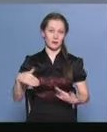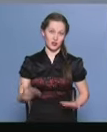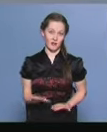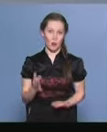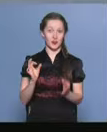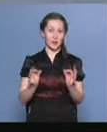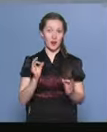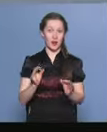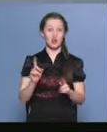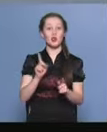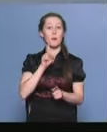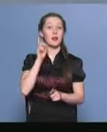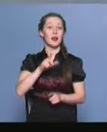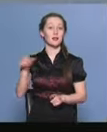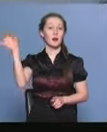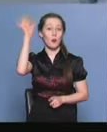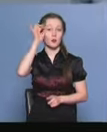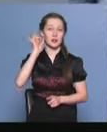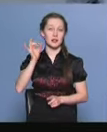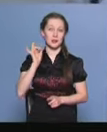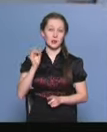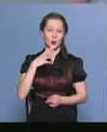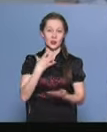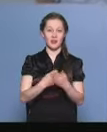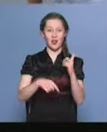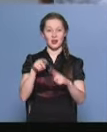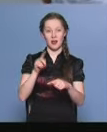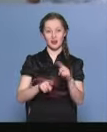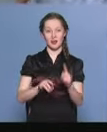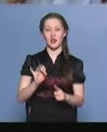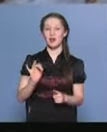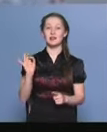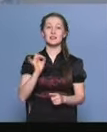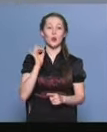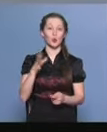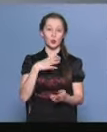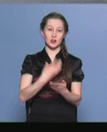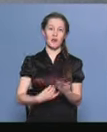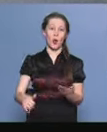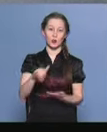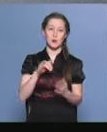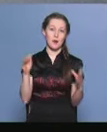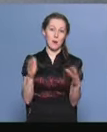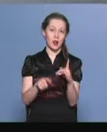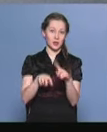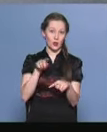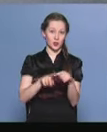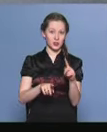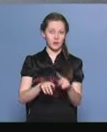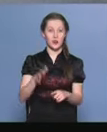Чтобы молодые помнили историю своих родных, историю своей большой и малой родины, и проводится акция. В прошлом году